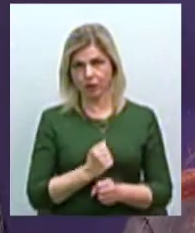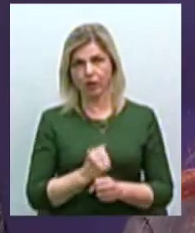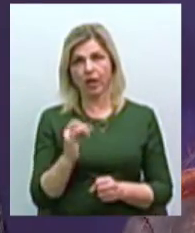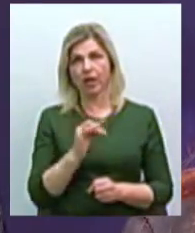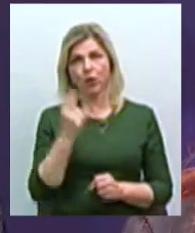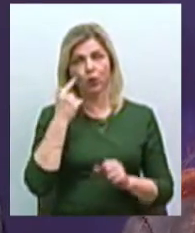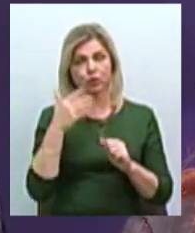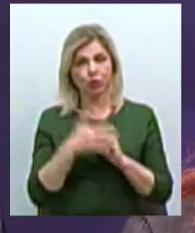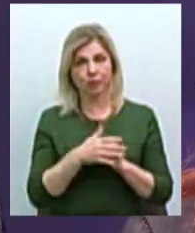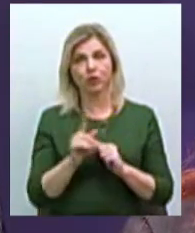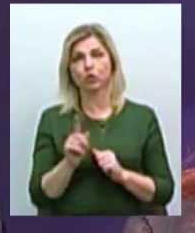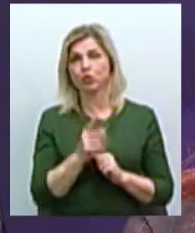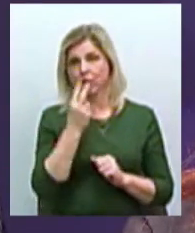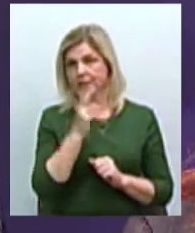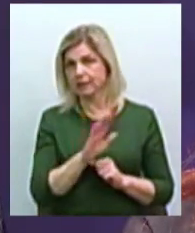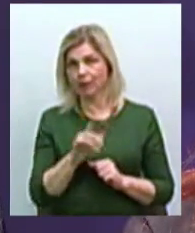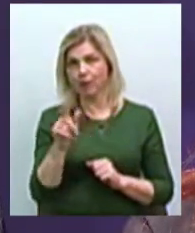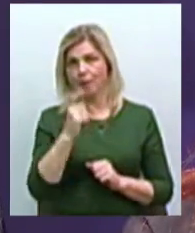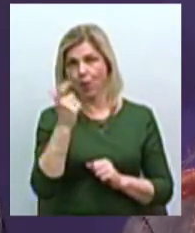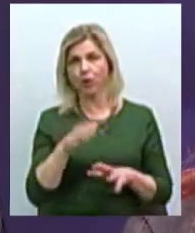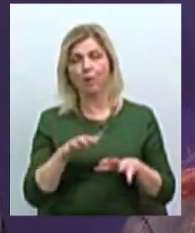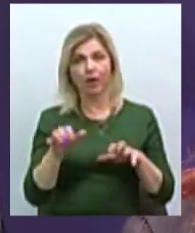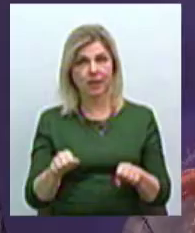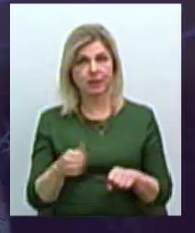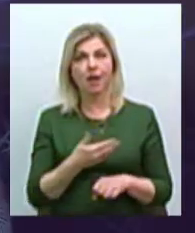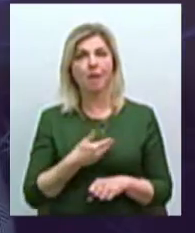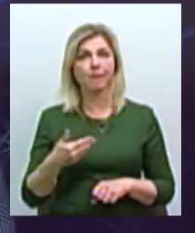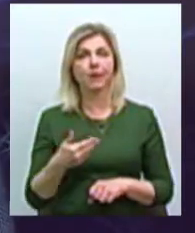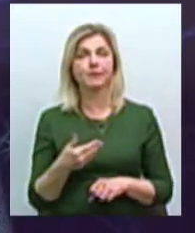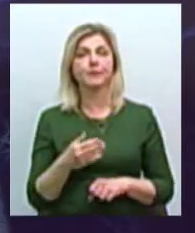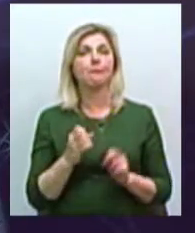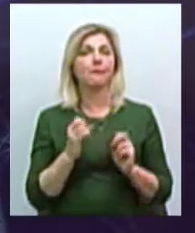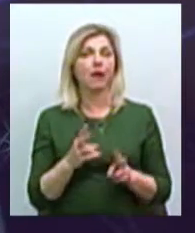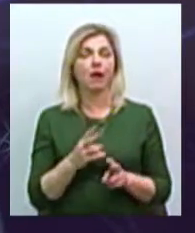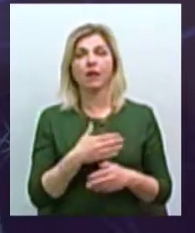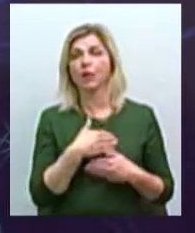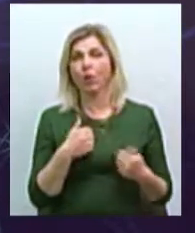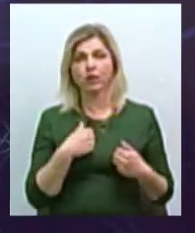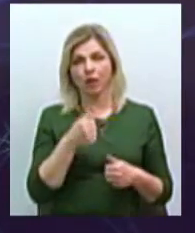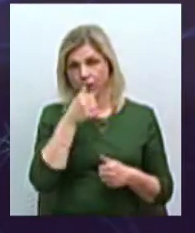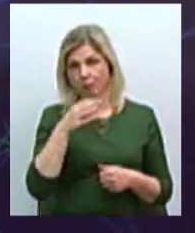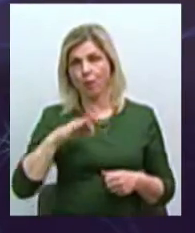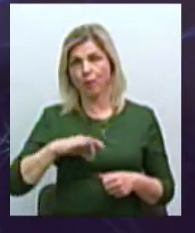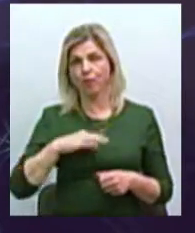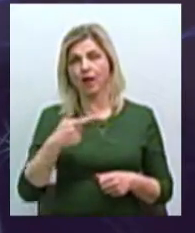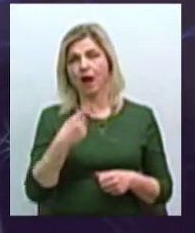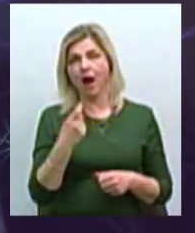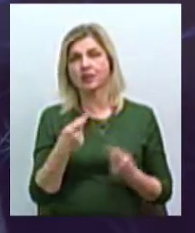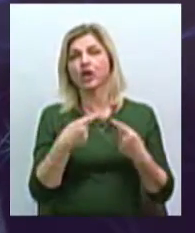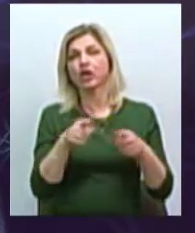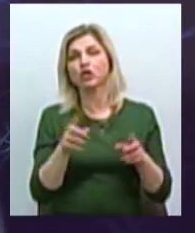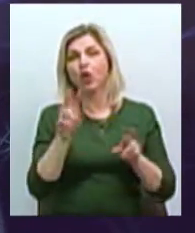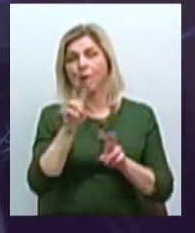не дивлячись на те, що він монополіст, і ми з вами, як би то не хотіли, не можемо користуватися газом від іншої компанії, да?